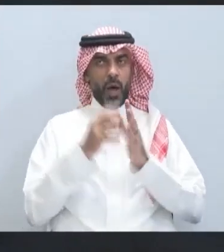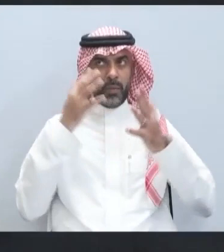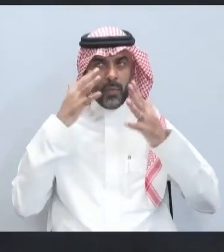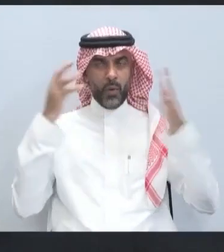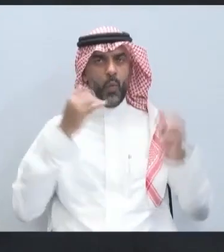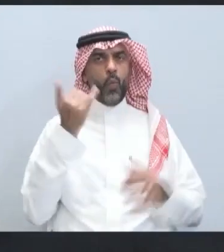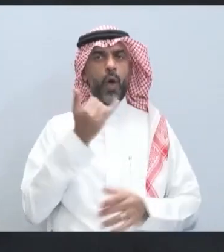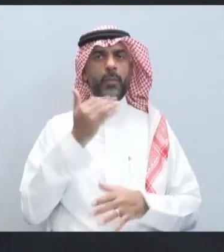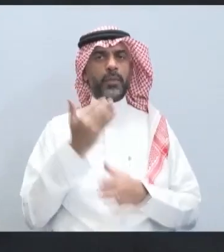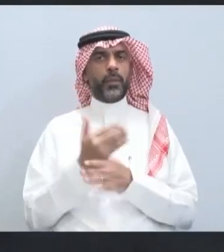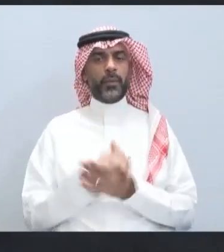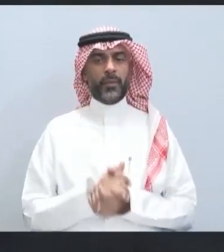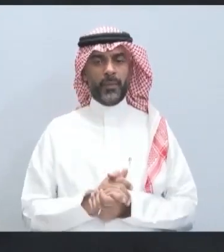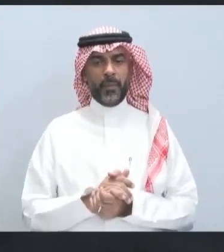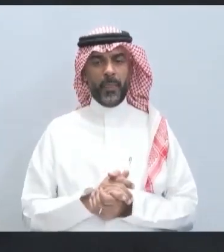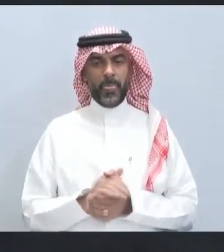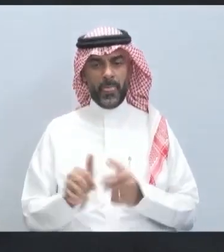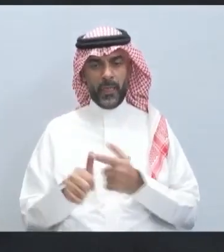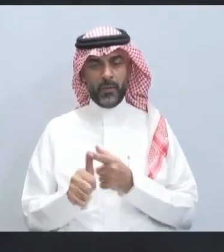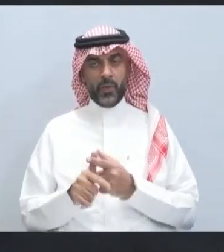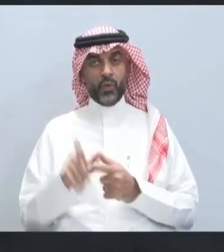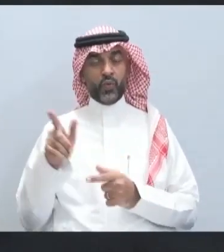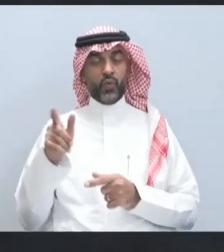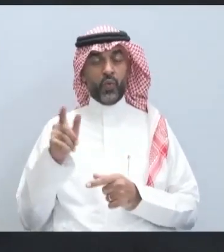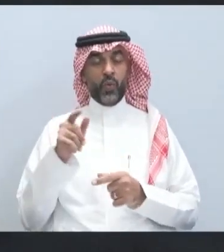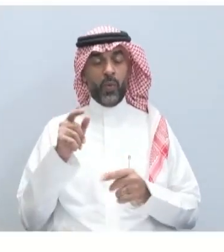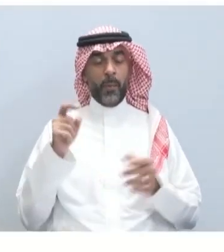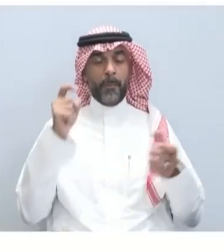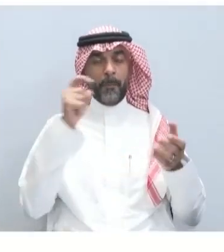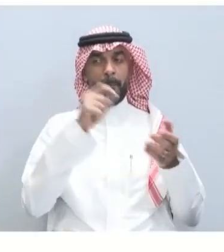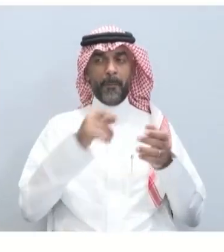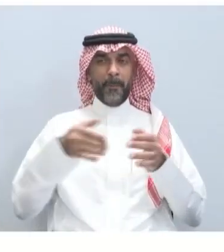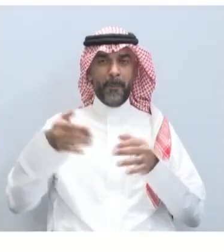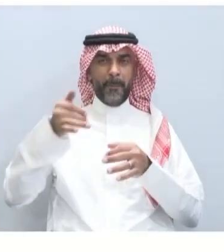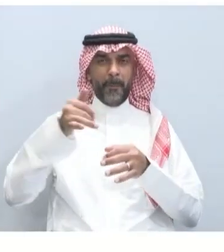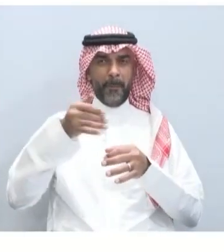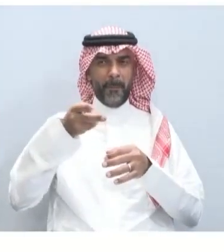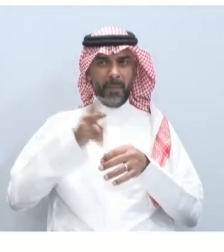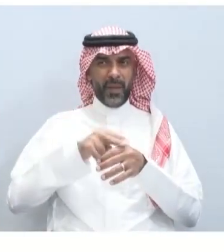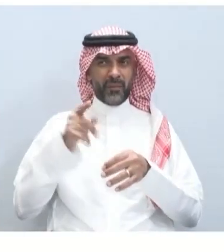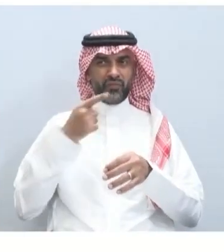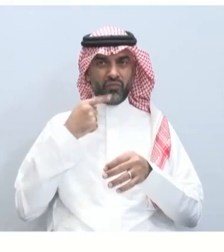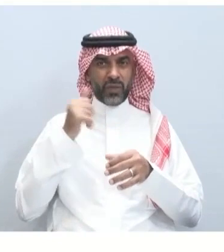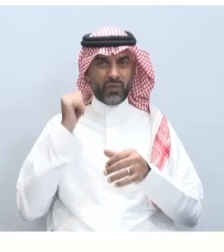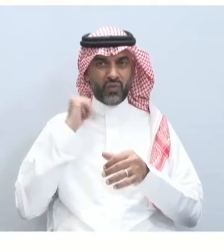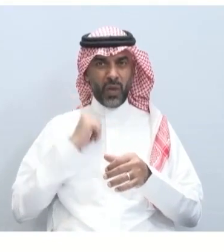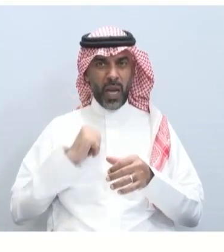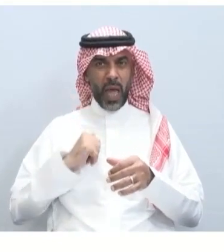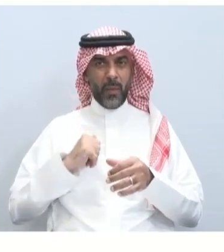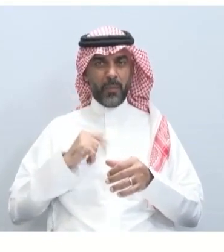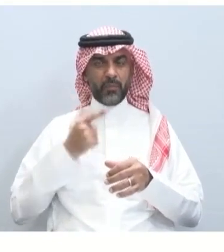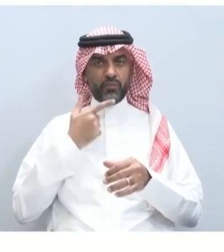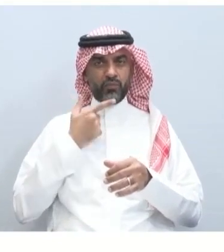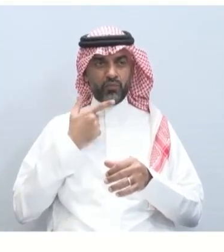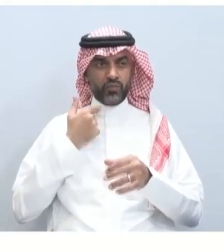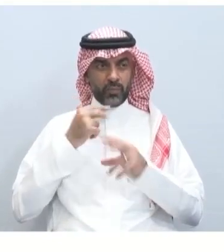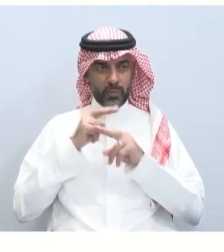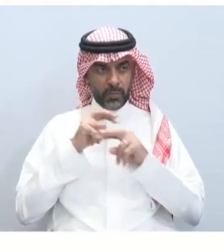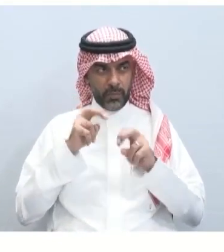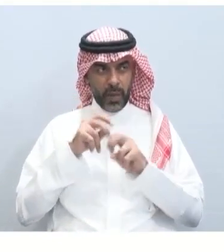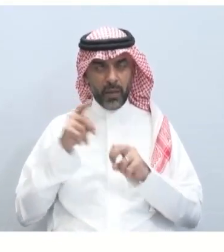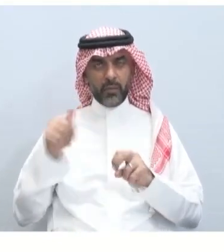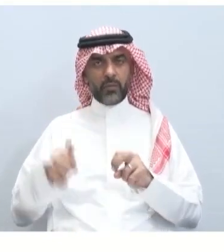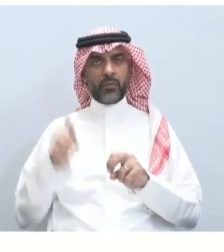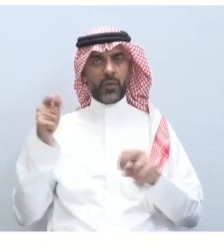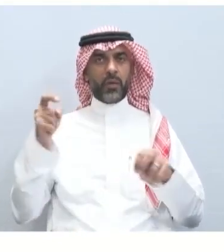انها تكون مرجع اساسي للطلاب والباحثين في التحصيل العلمي هي يعني